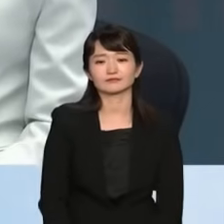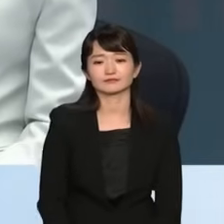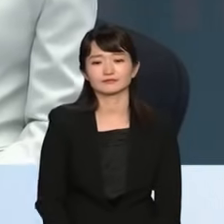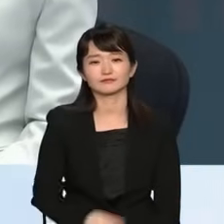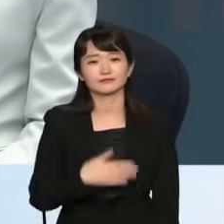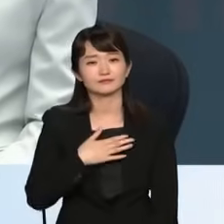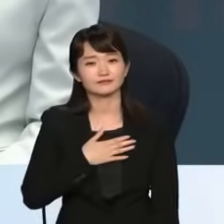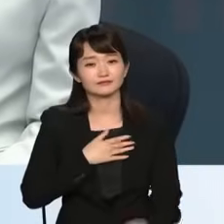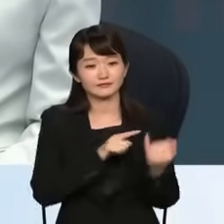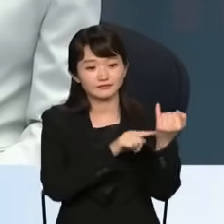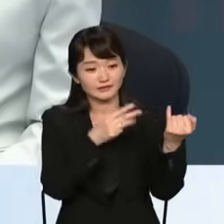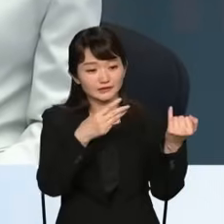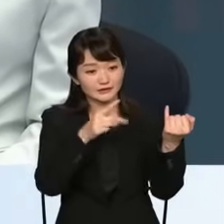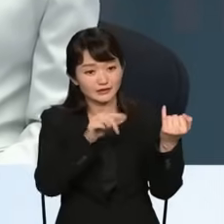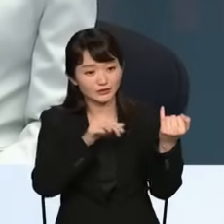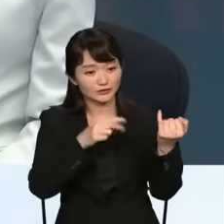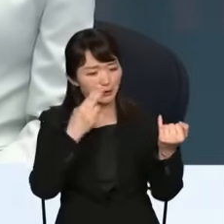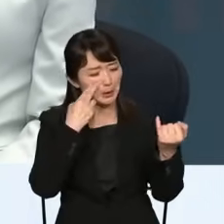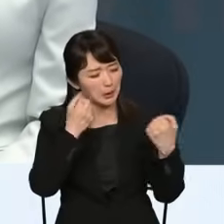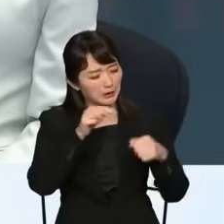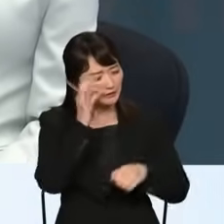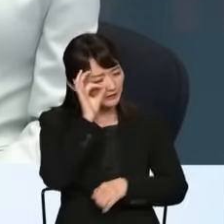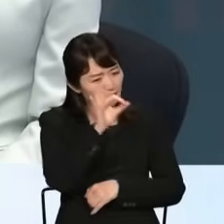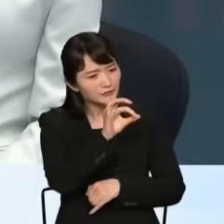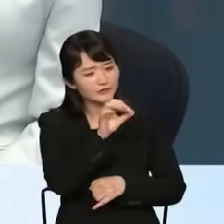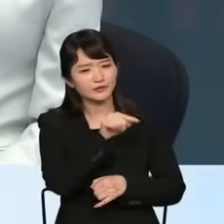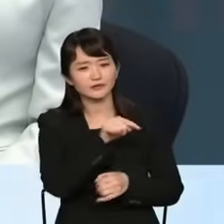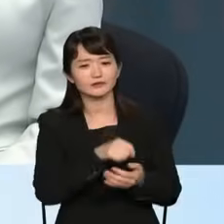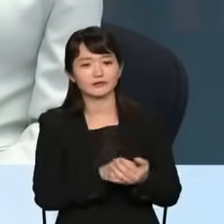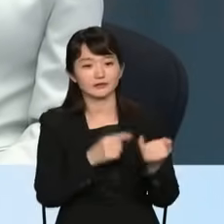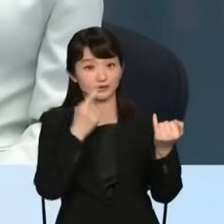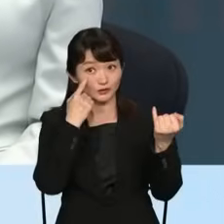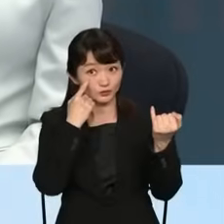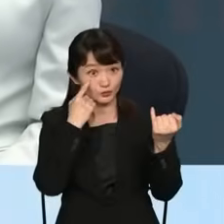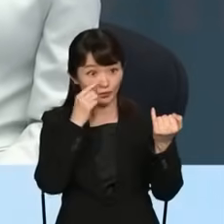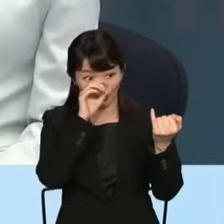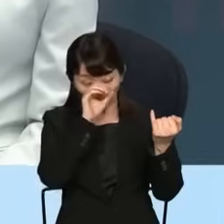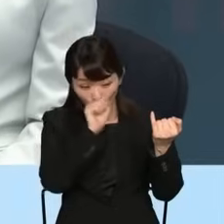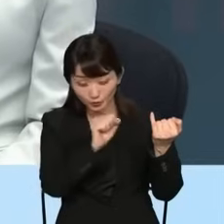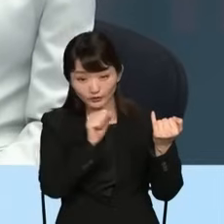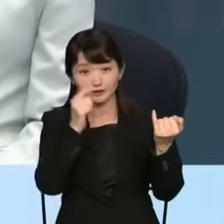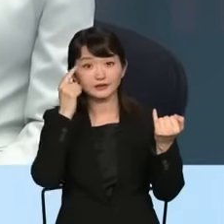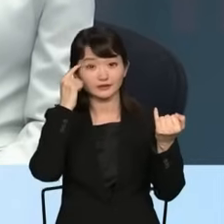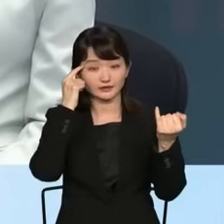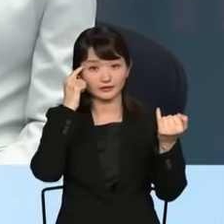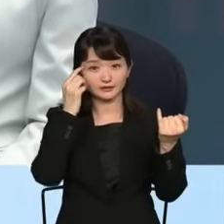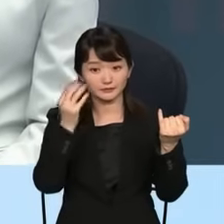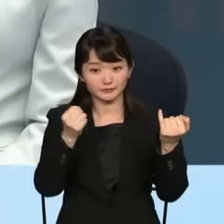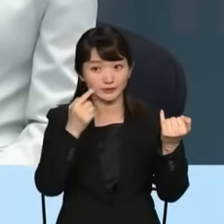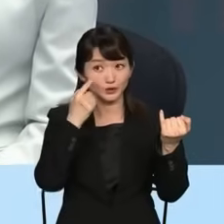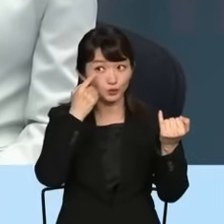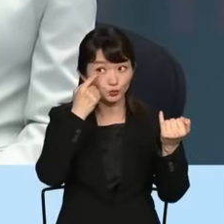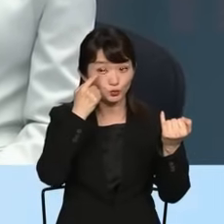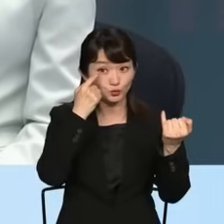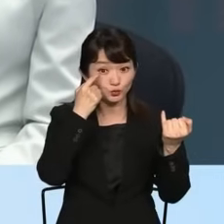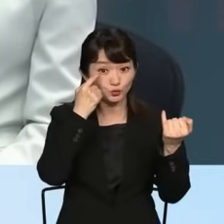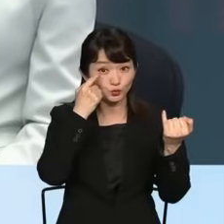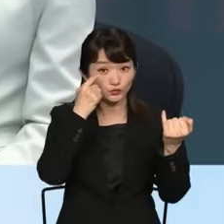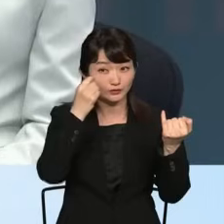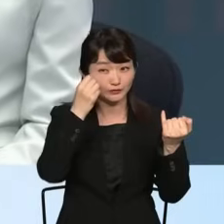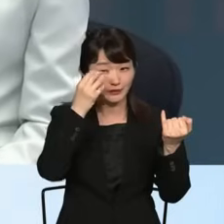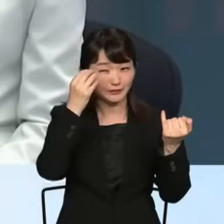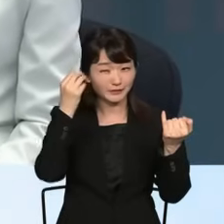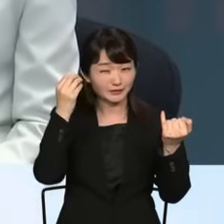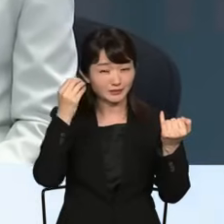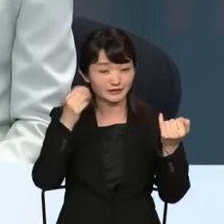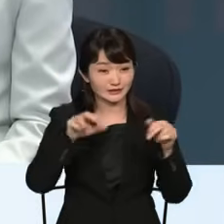저는 사실 상혜 씨 연기 볼 때마다 눈이 정말 좋다는 생각을 많이 했거든요. 그 눈동자가 빛나는 눈동자.